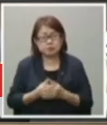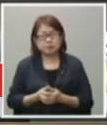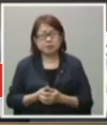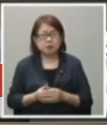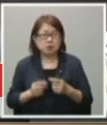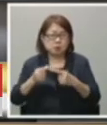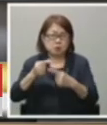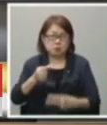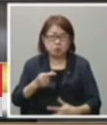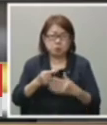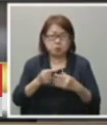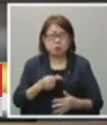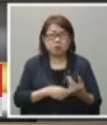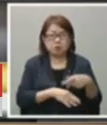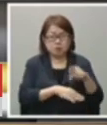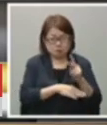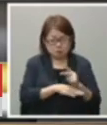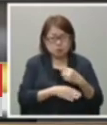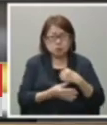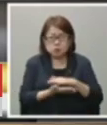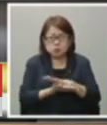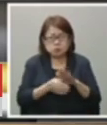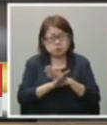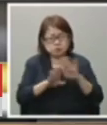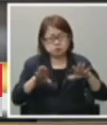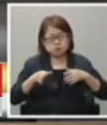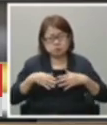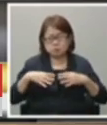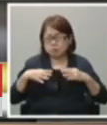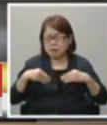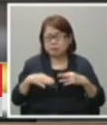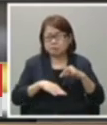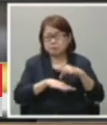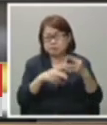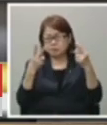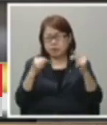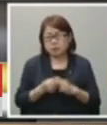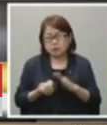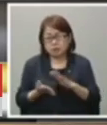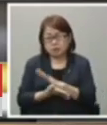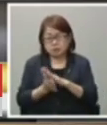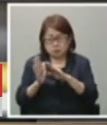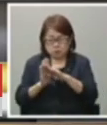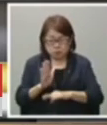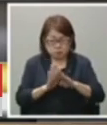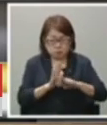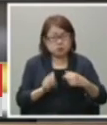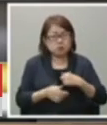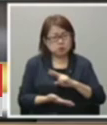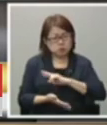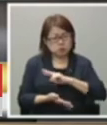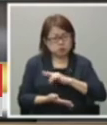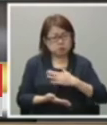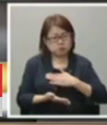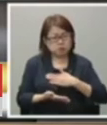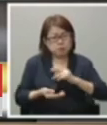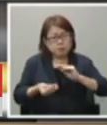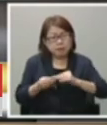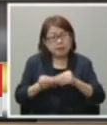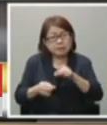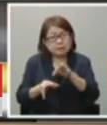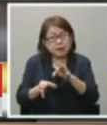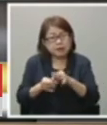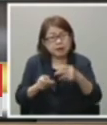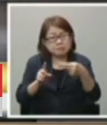ขออนุญาตว่าผมไม่ไว้วางใจท่านนายกเอกสารทั้งหมดที่ผมพูดผมรับผิดชอบเบอร์บัญชีในการโอนเงินหมื่นกว่าล้